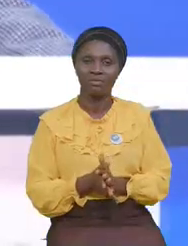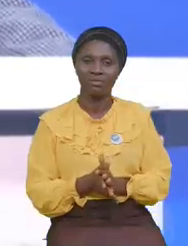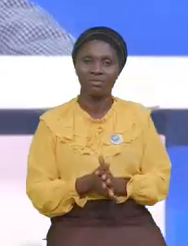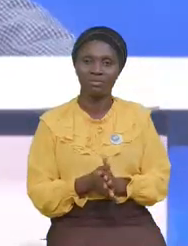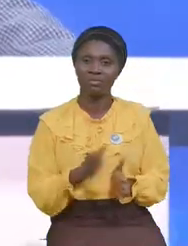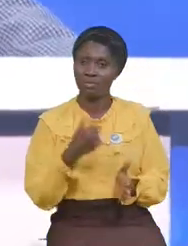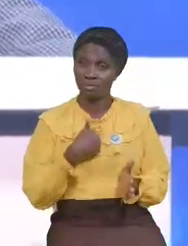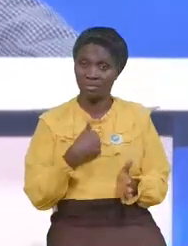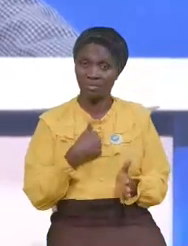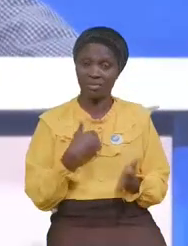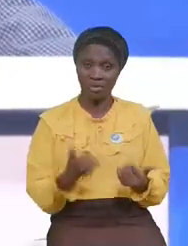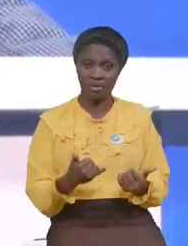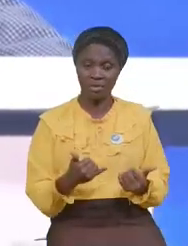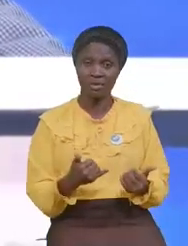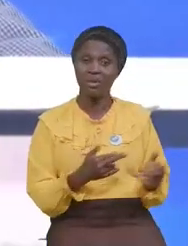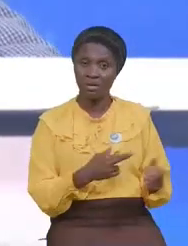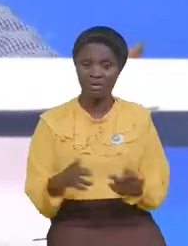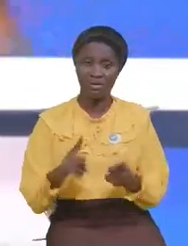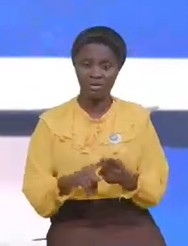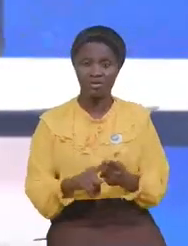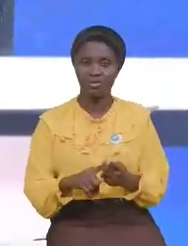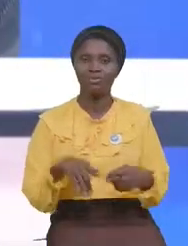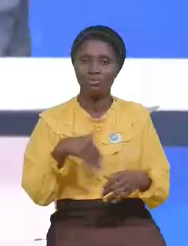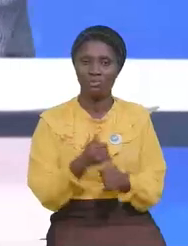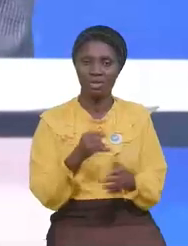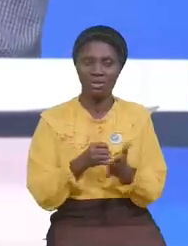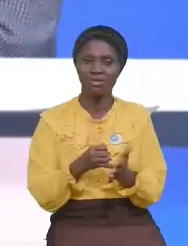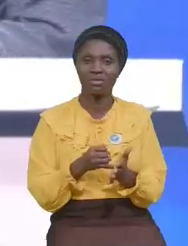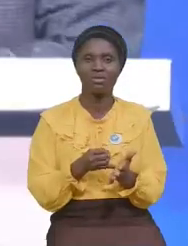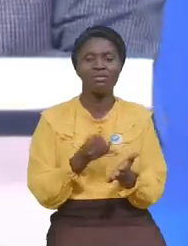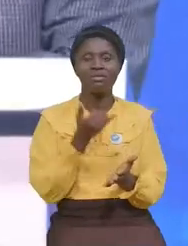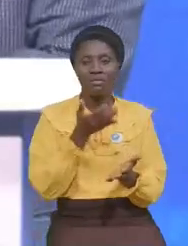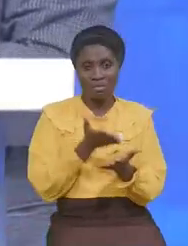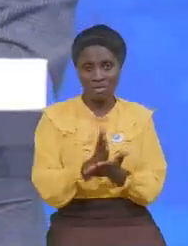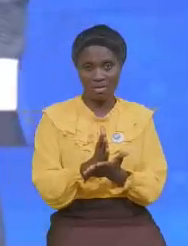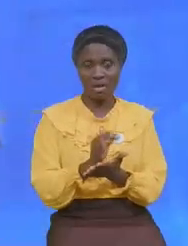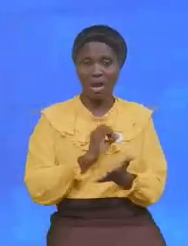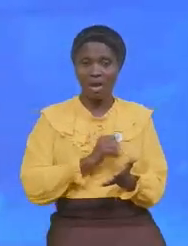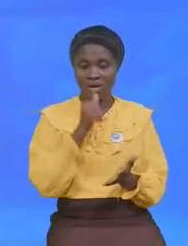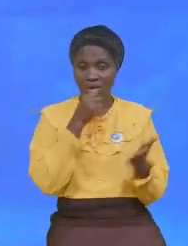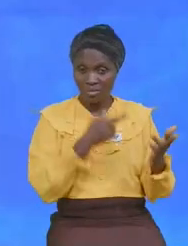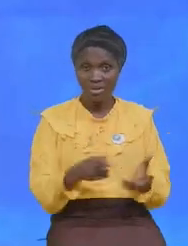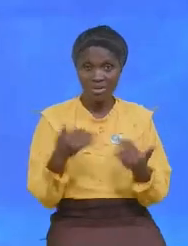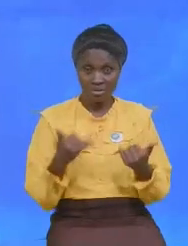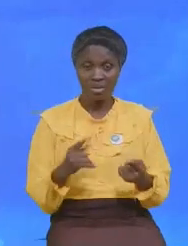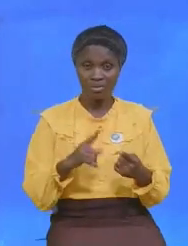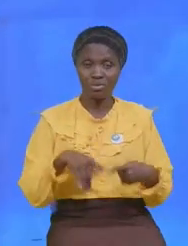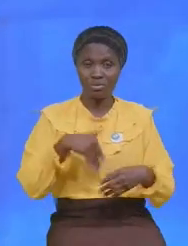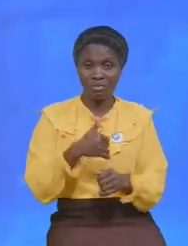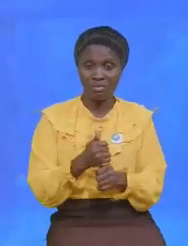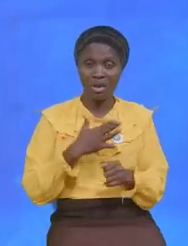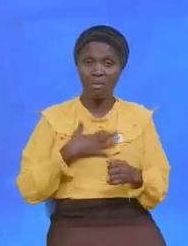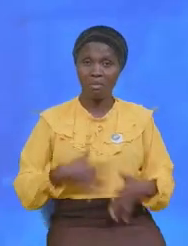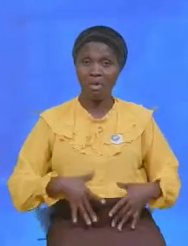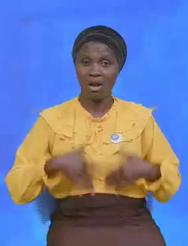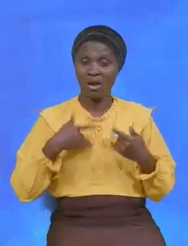Et je suis prêt maintenant à écrire tout ce que j'ai fait. Je suis prêt à amender,